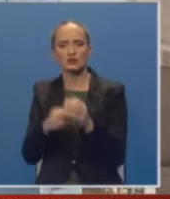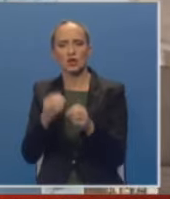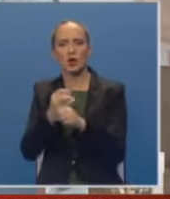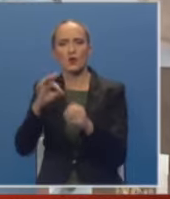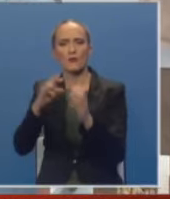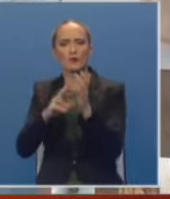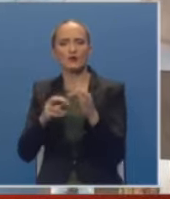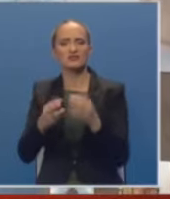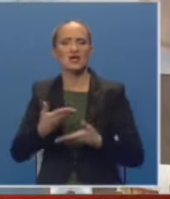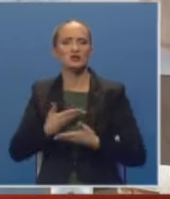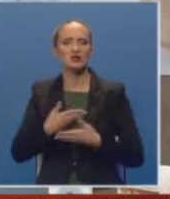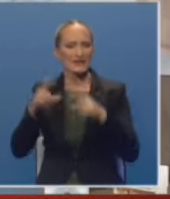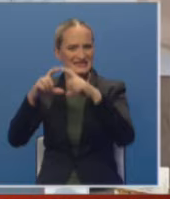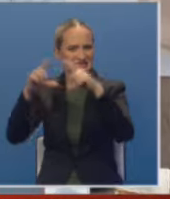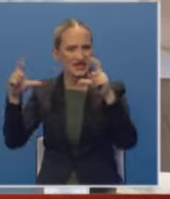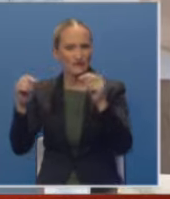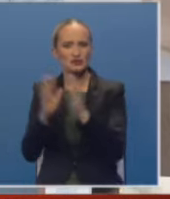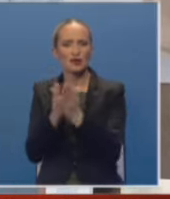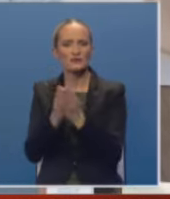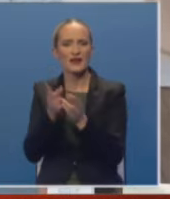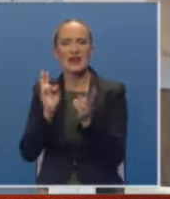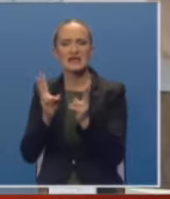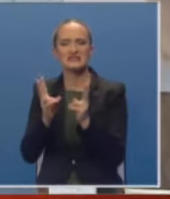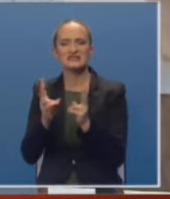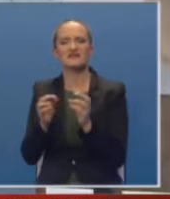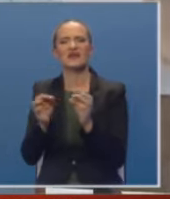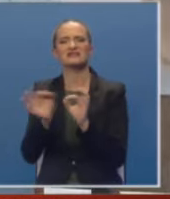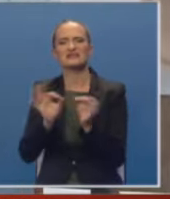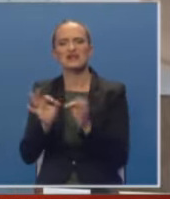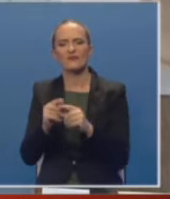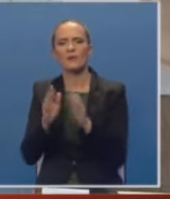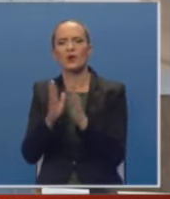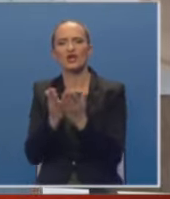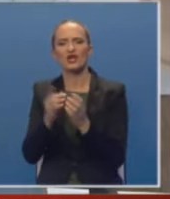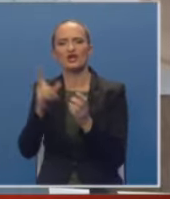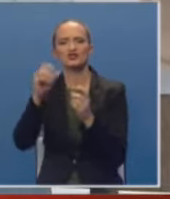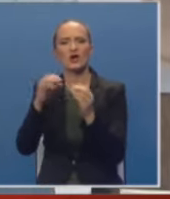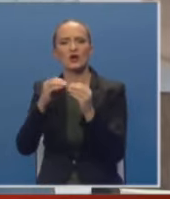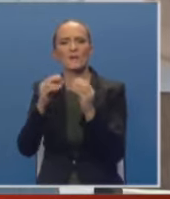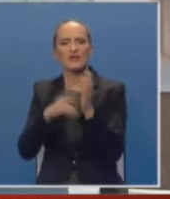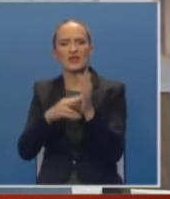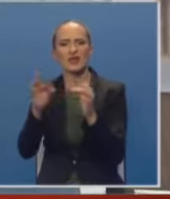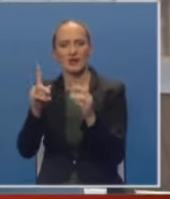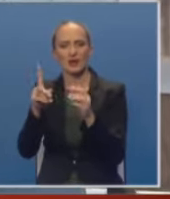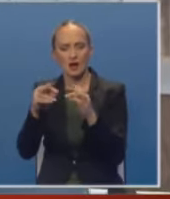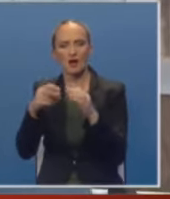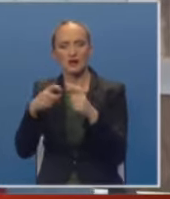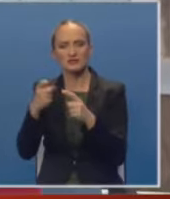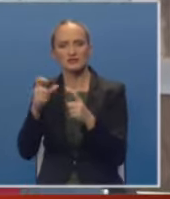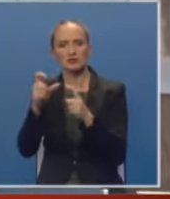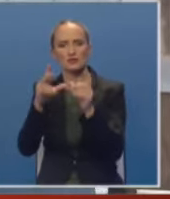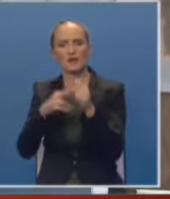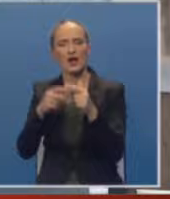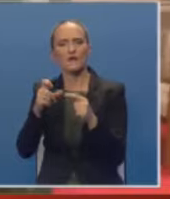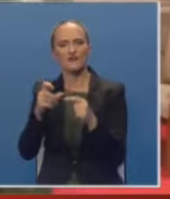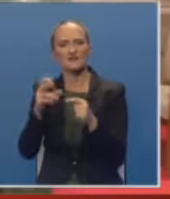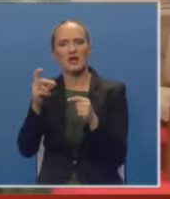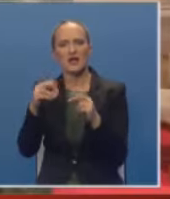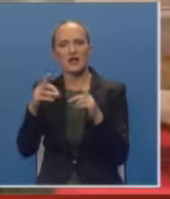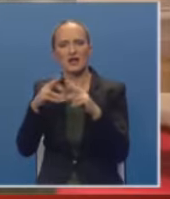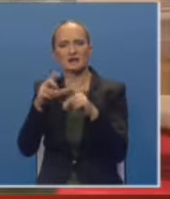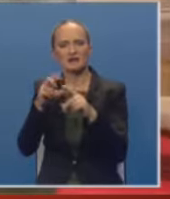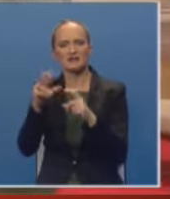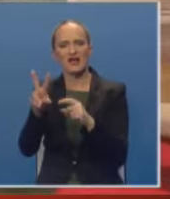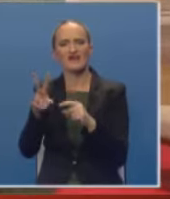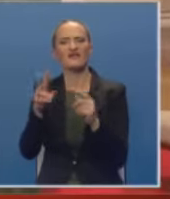Gomionicu je dobio Zavoda za udžbenike i nastavna sredstva za knjigu Čarobnjak iz Sumrakovca Radisava Milića.